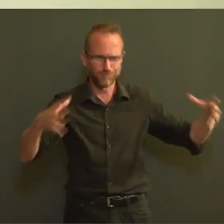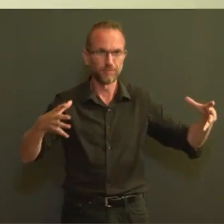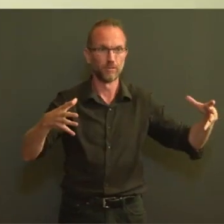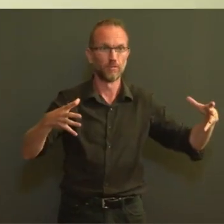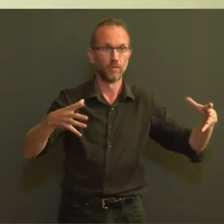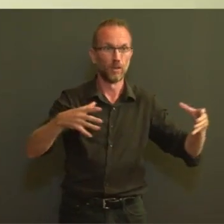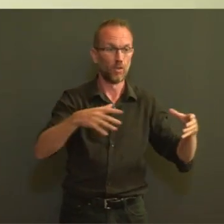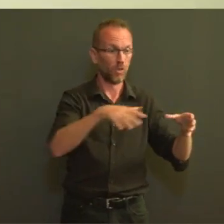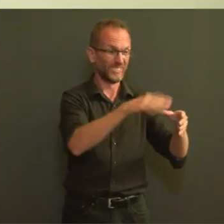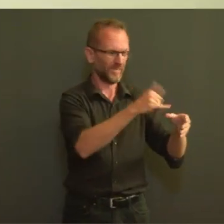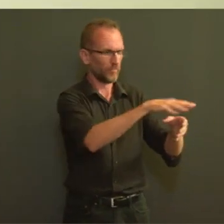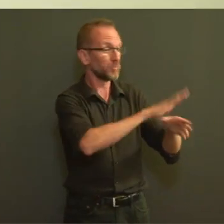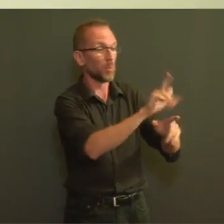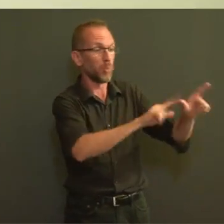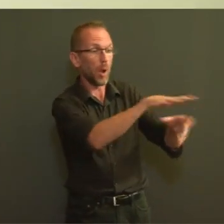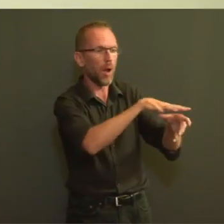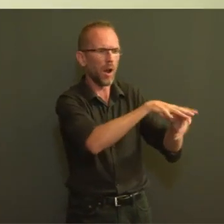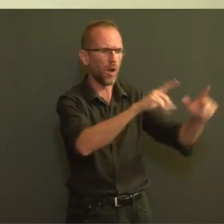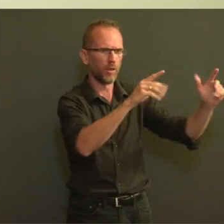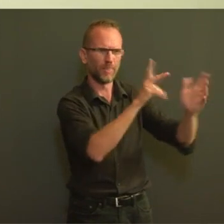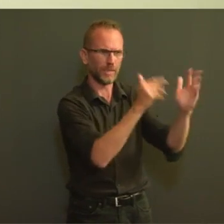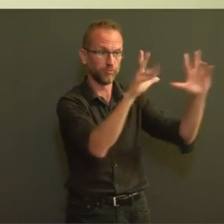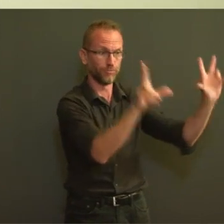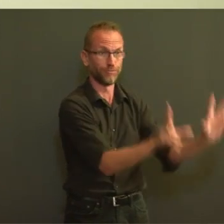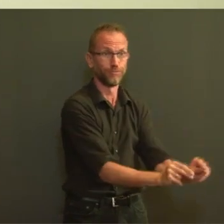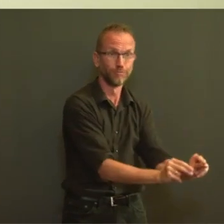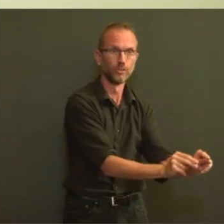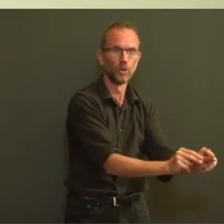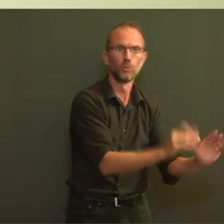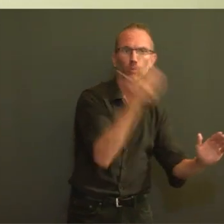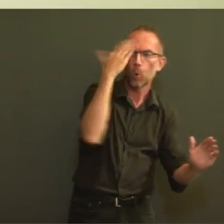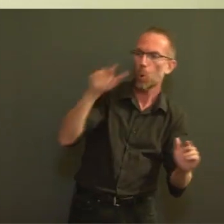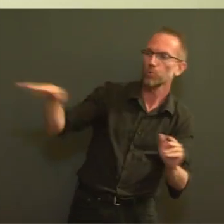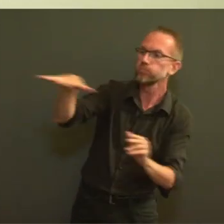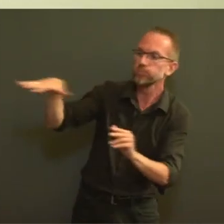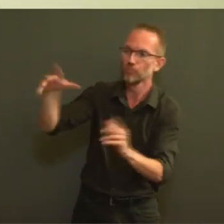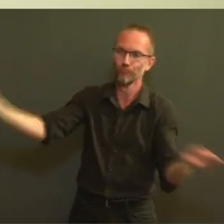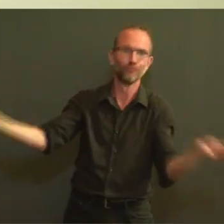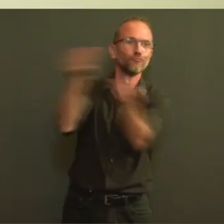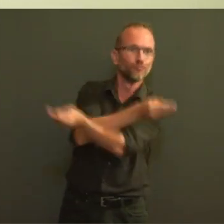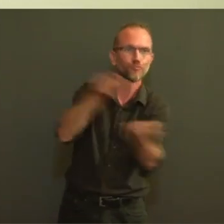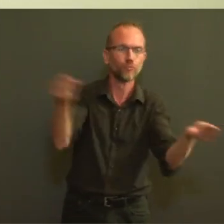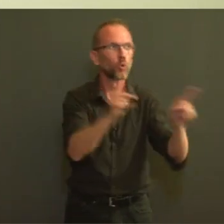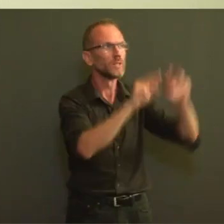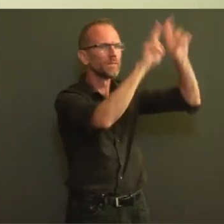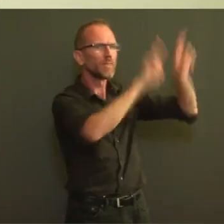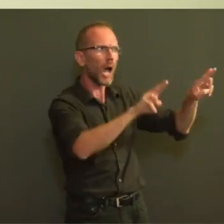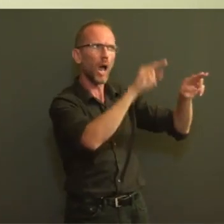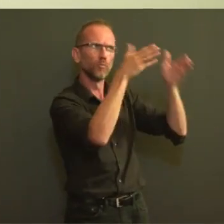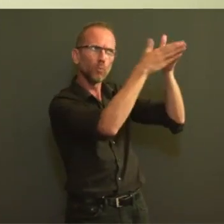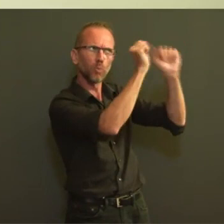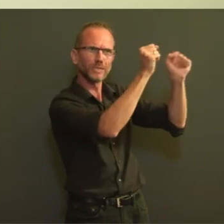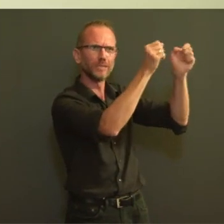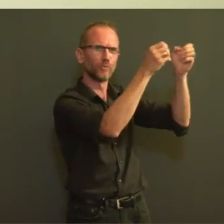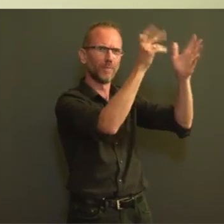pourront s'envoyer les échantillons entre eux ou pourront faire appel à la Federal Test Platform, ce qui garantira une